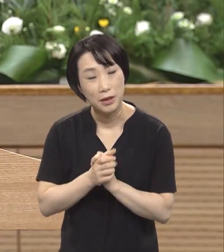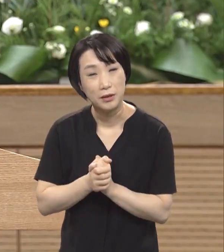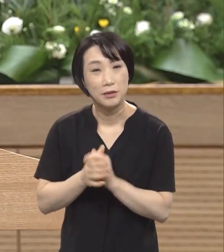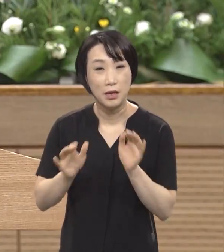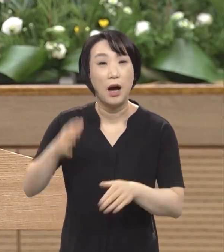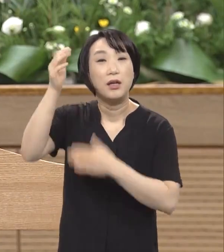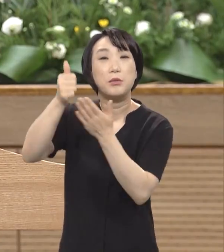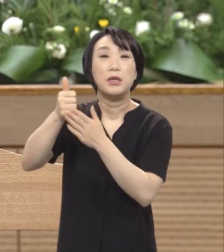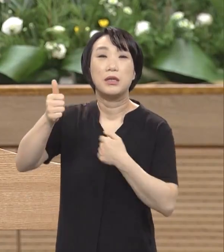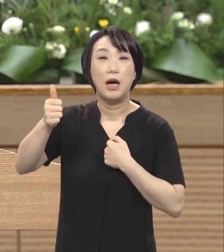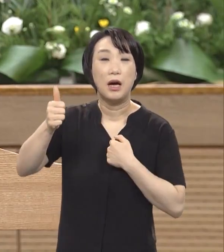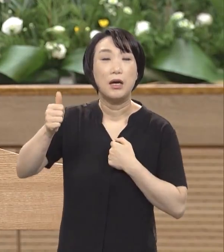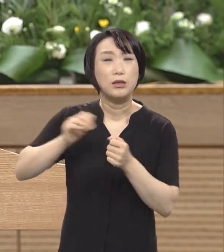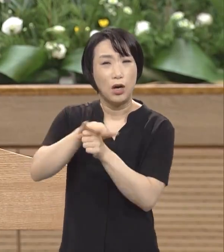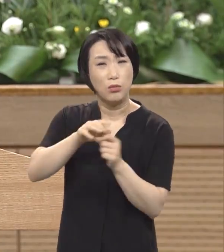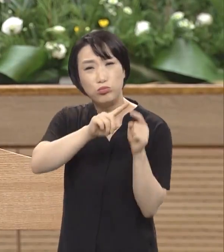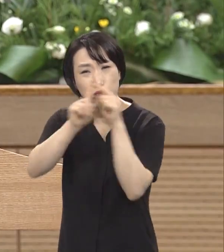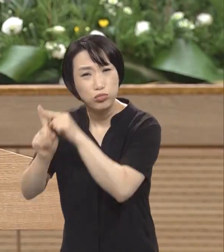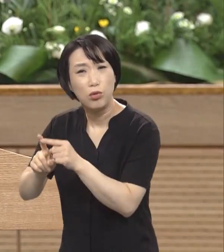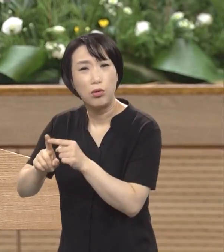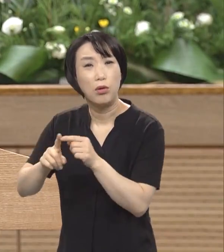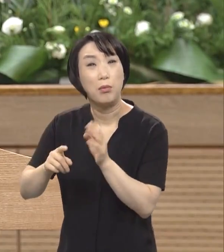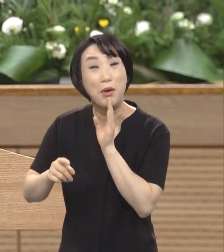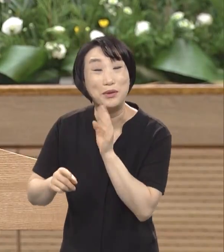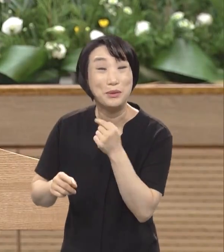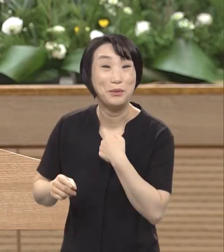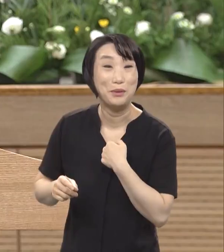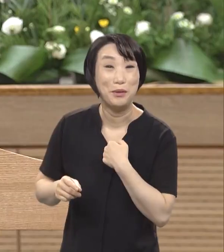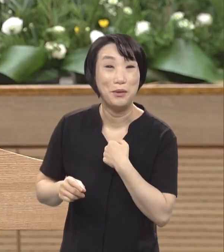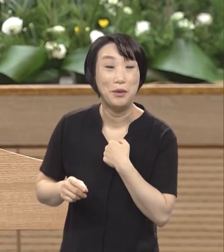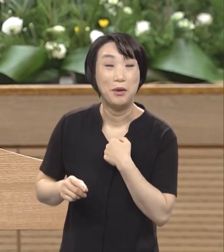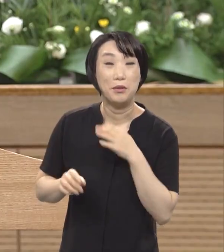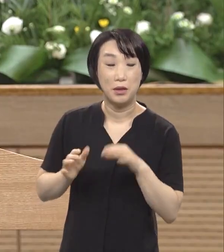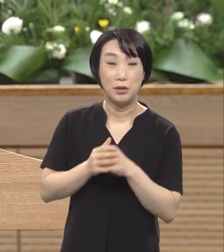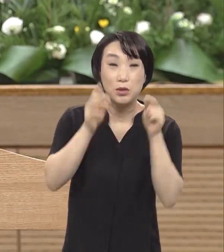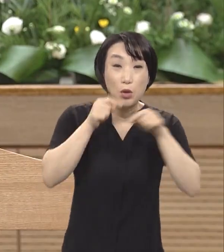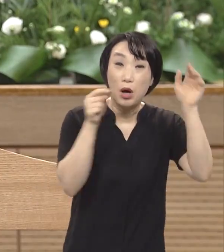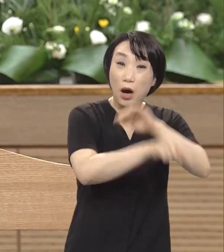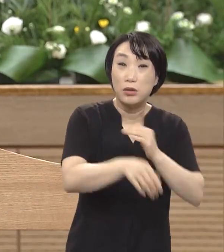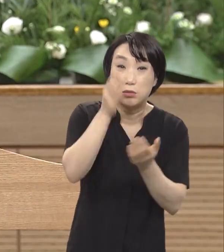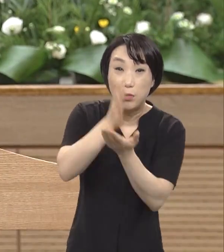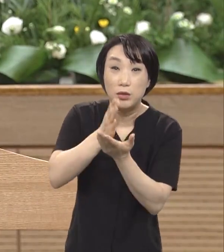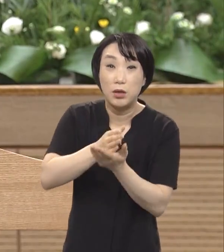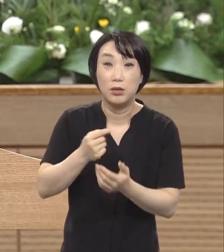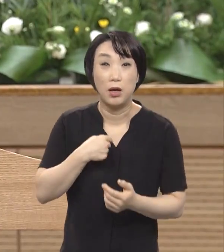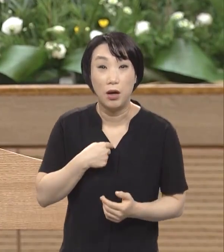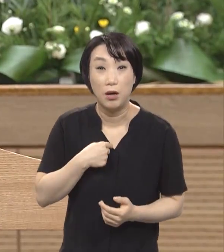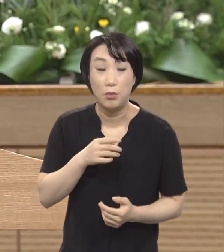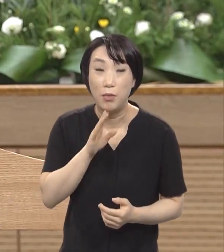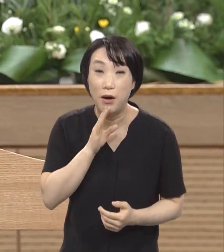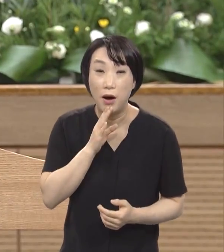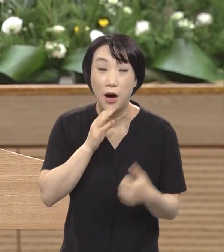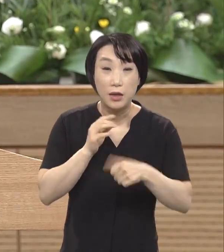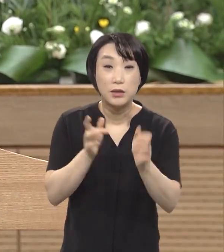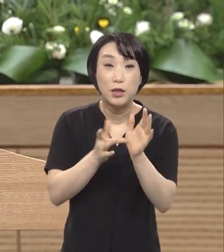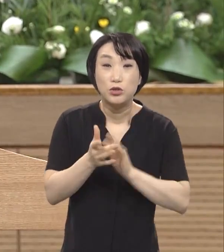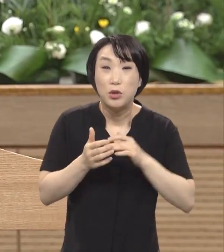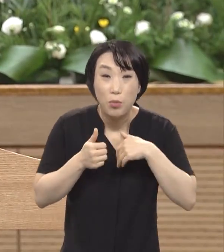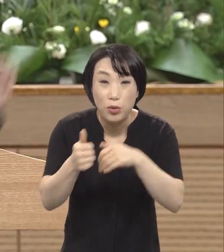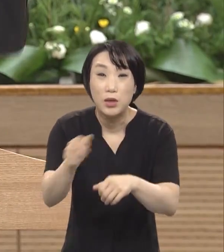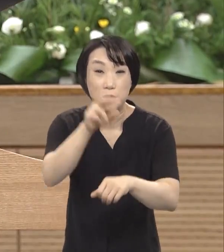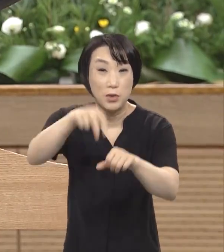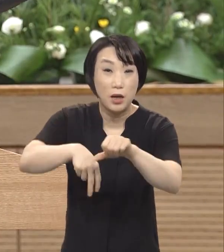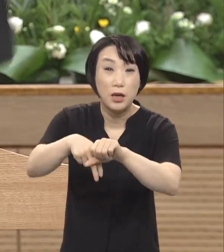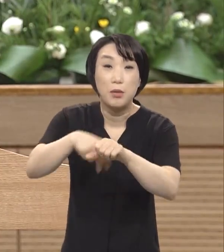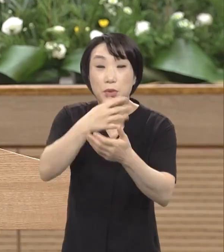하나님은 나를 무조건적으로 사랑하신 분이야. 지옥 가지 말라고 아들까지 죽여서